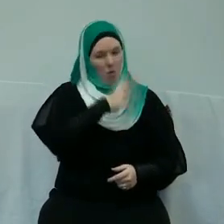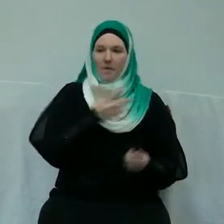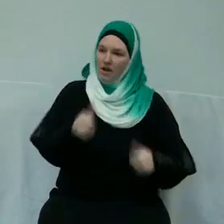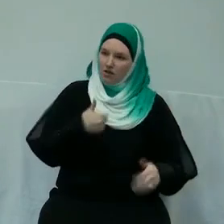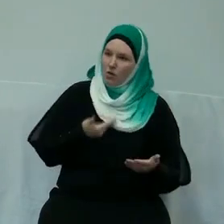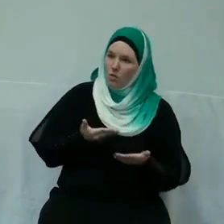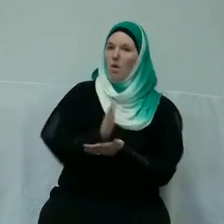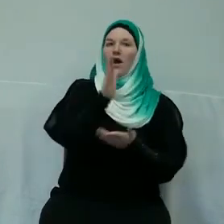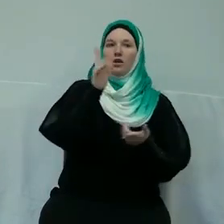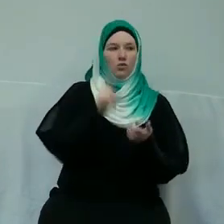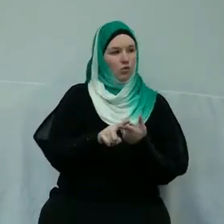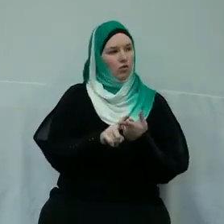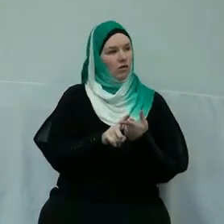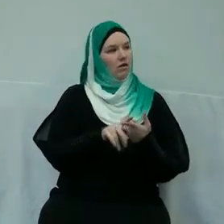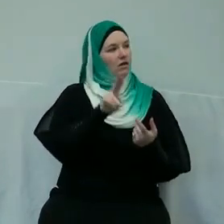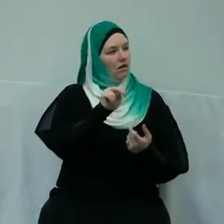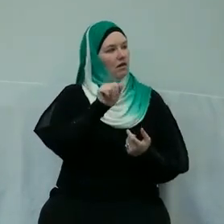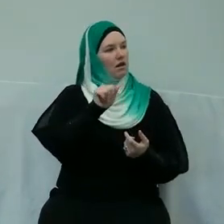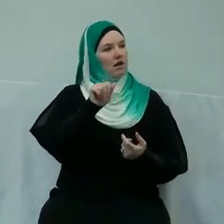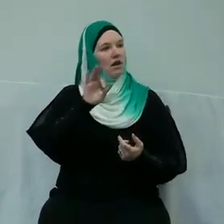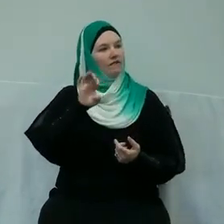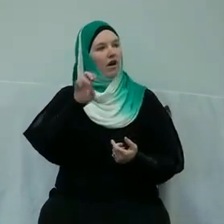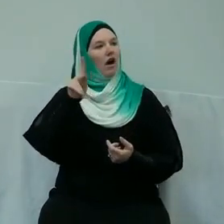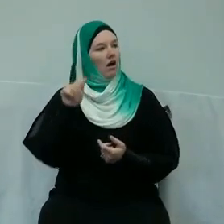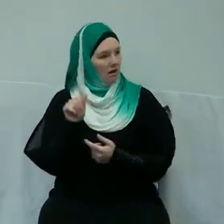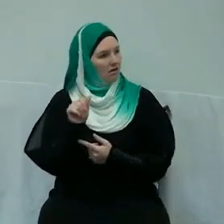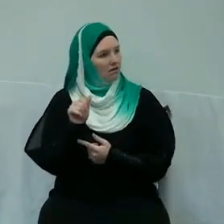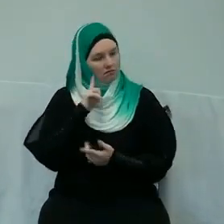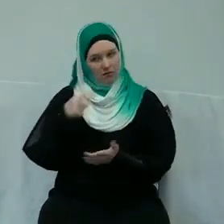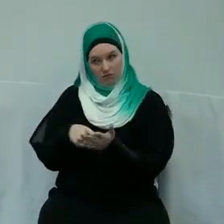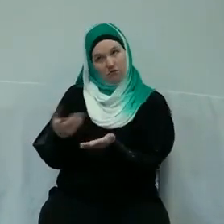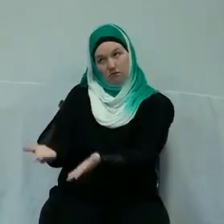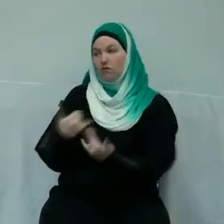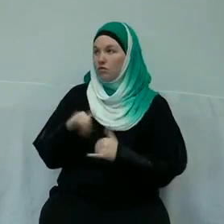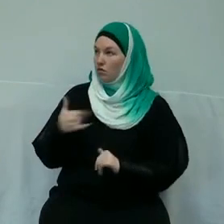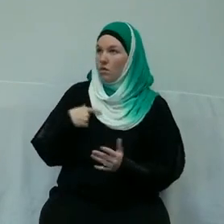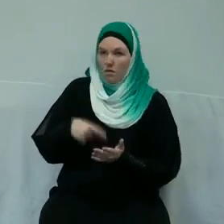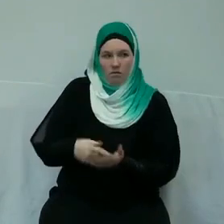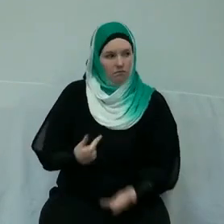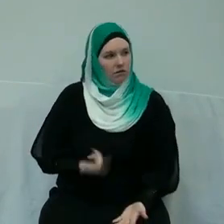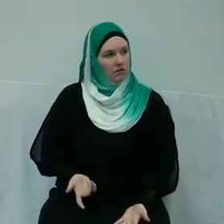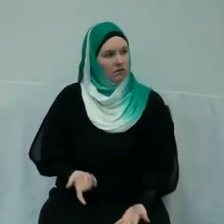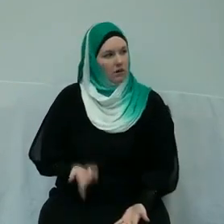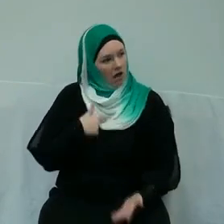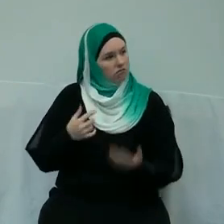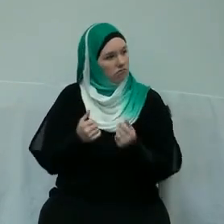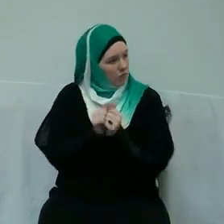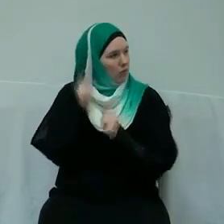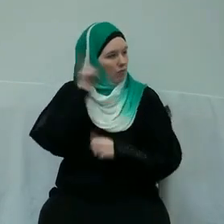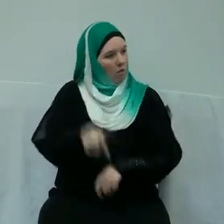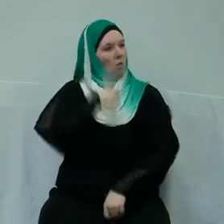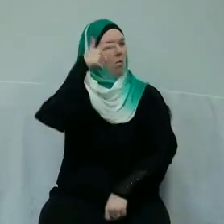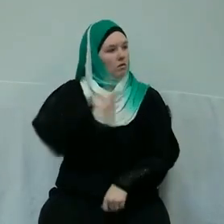to her nafaqat al-idda. And there is another nafaqa called nafaqat al-mut'a. وَمَتِّعُوهُنَّ